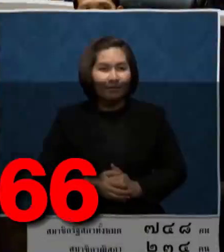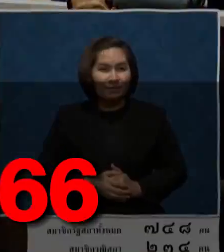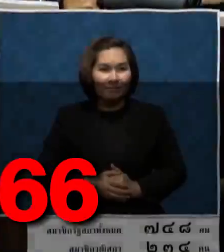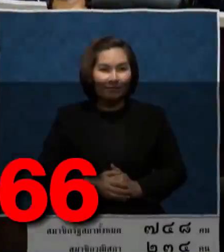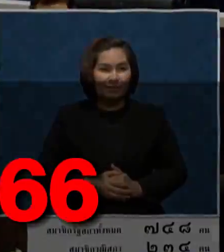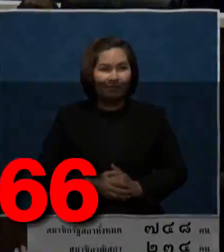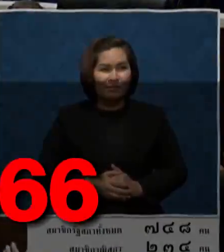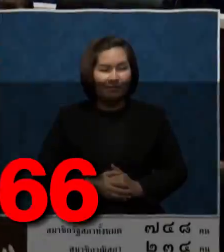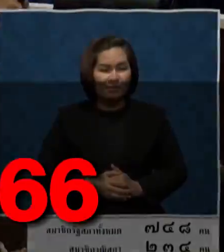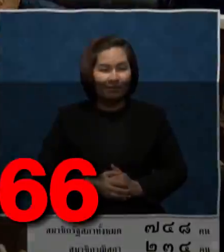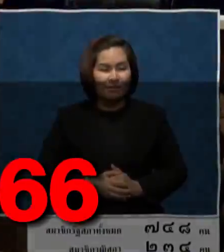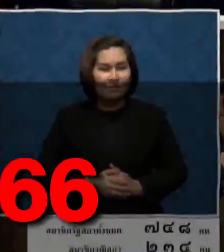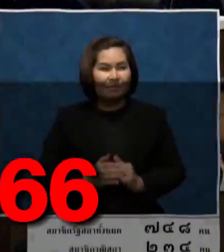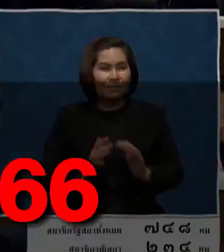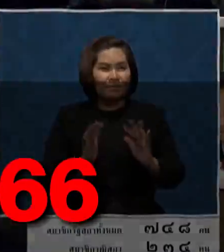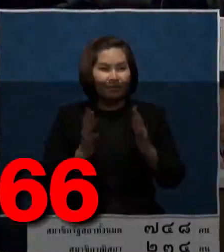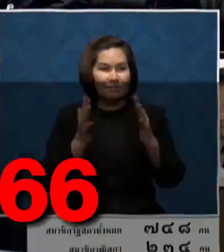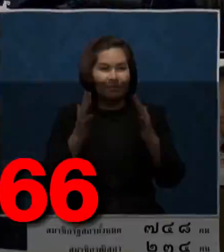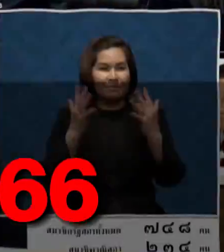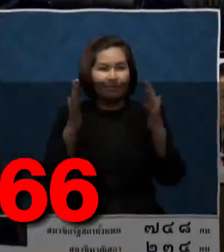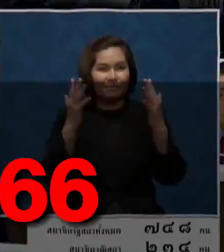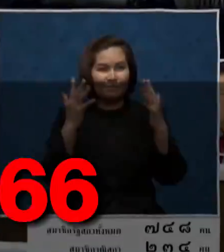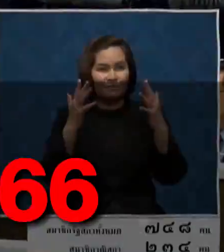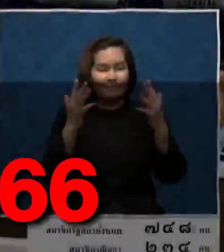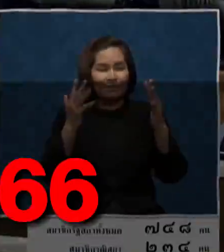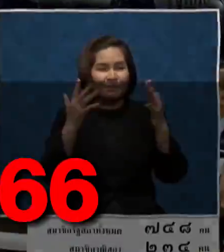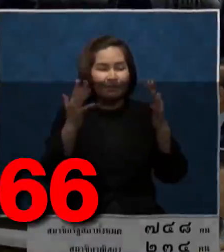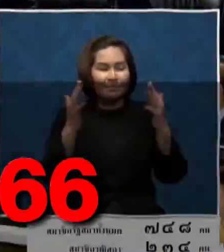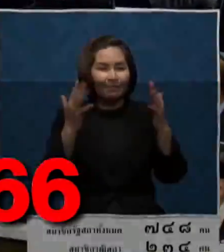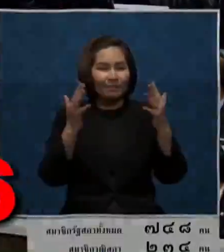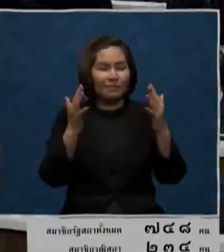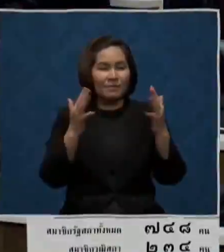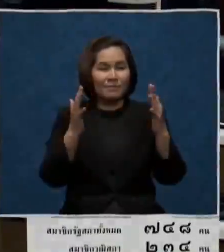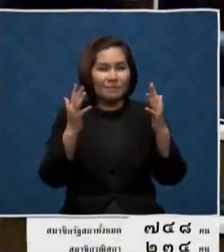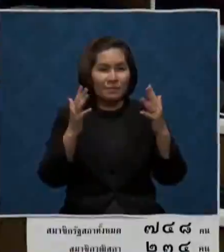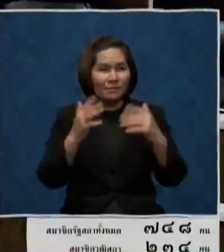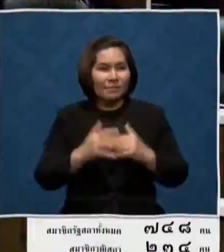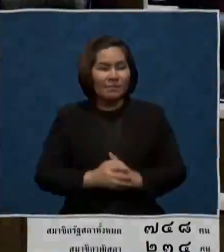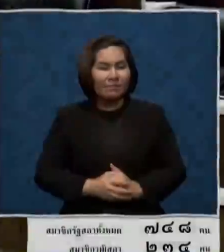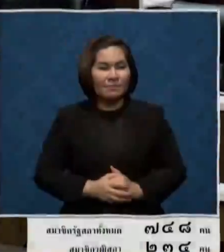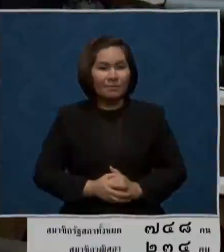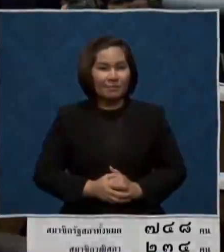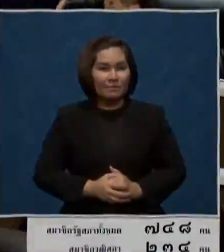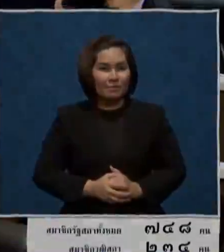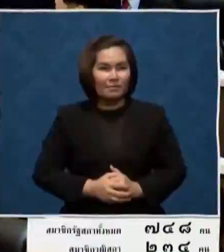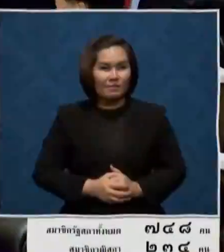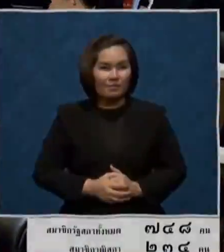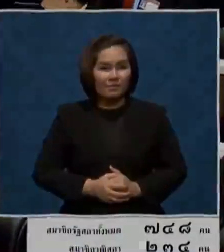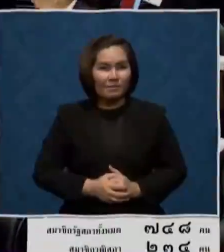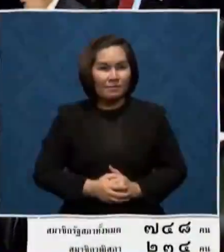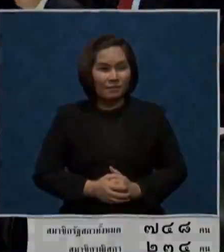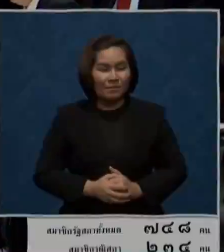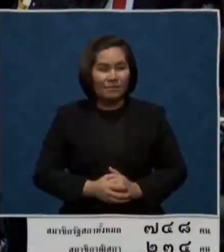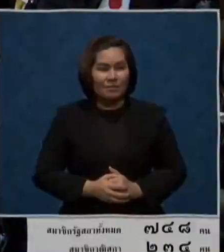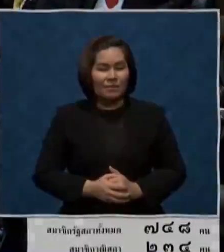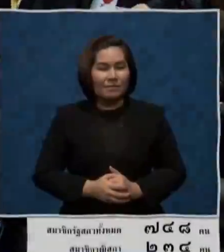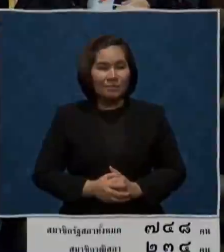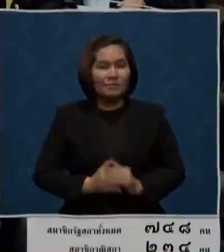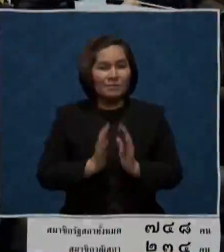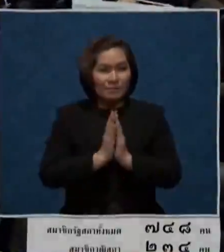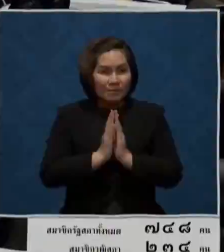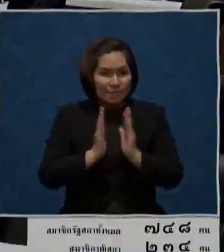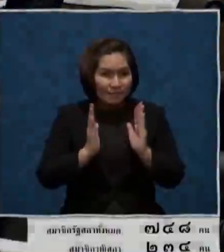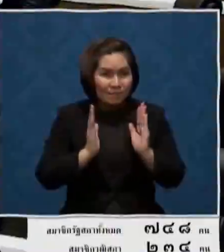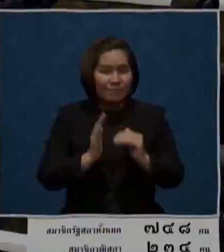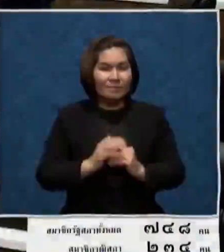การโหวตนายกในรอบแรกเมื่อวันที่19กรกฎาคมที่ผ่านมาความพยายามเสนอชื่อพิธาโหวตนายกรอบ2ท